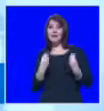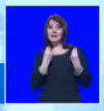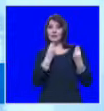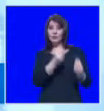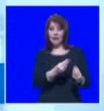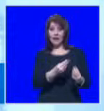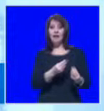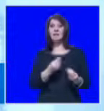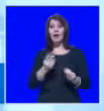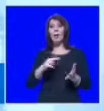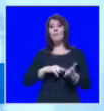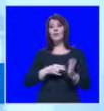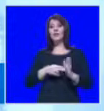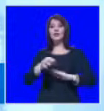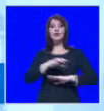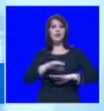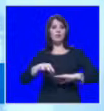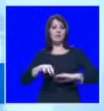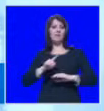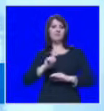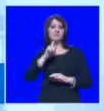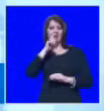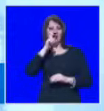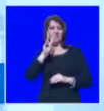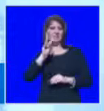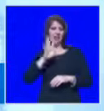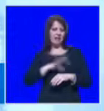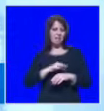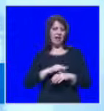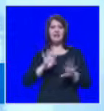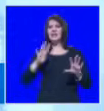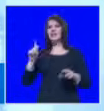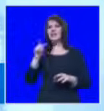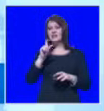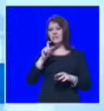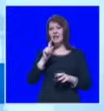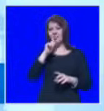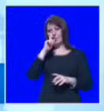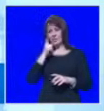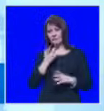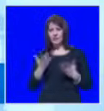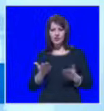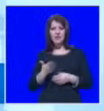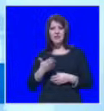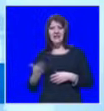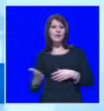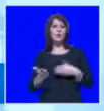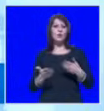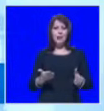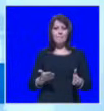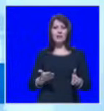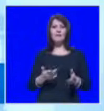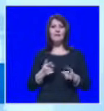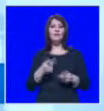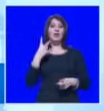определен политически проект, независимо дали е 3 март, 9 септември или насякъде по уста, изток-запад, това